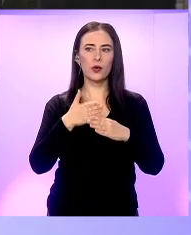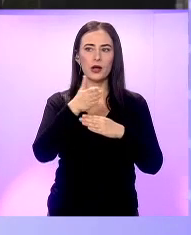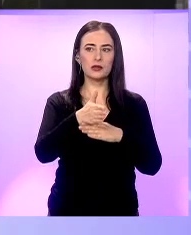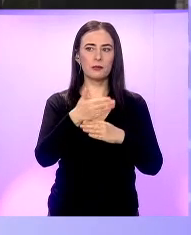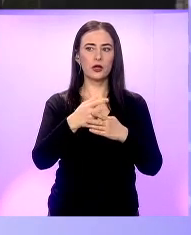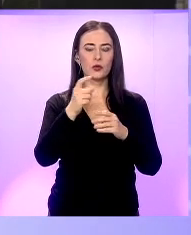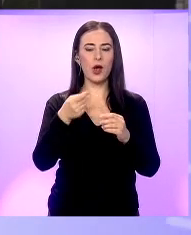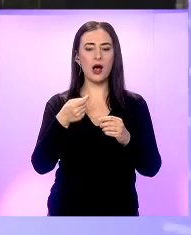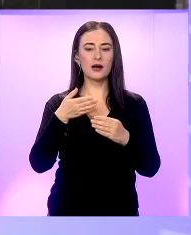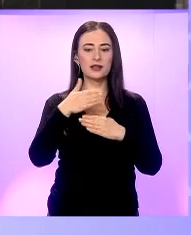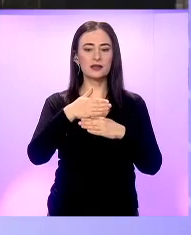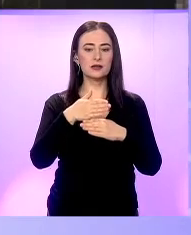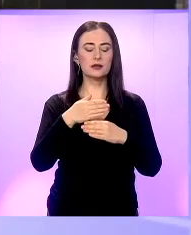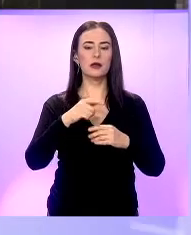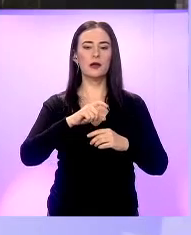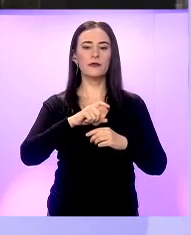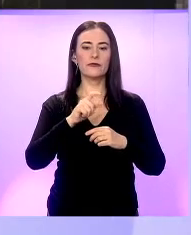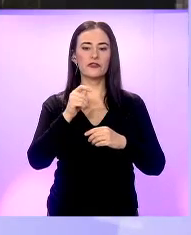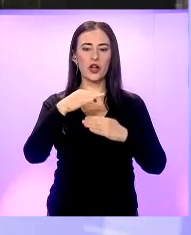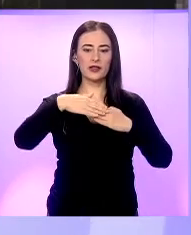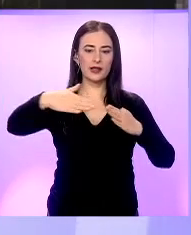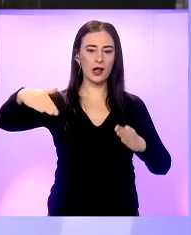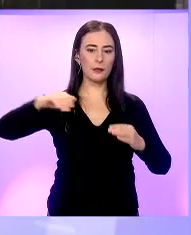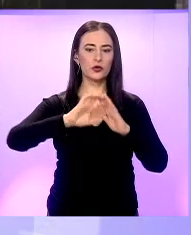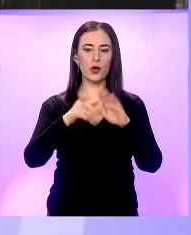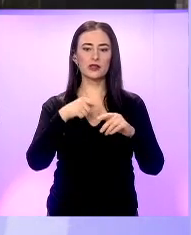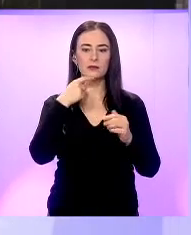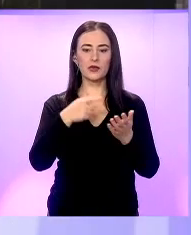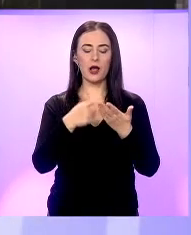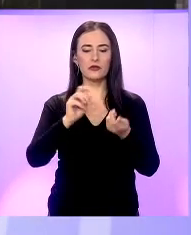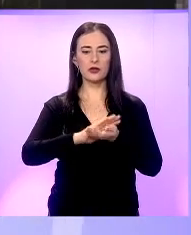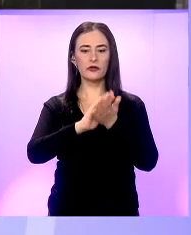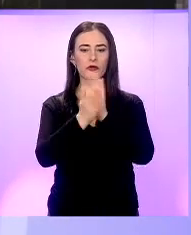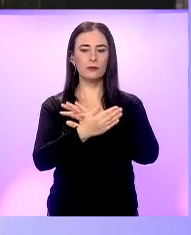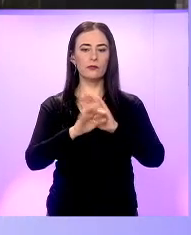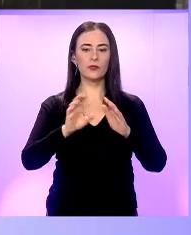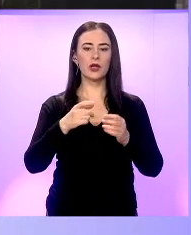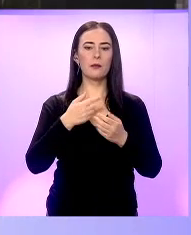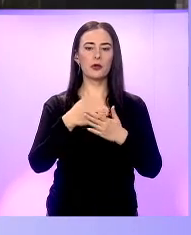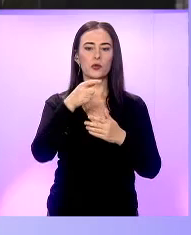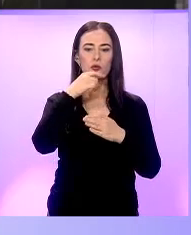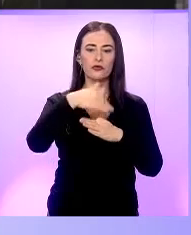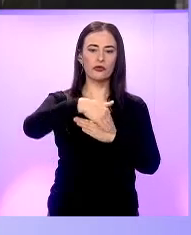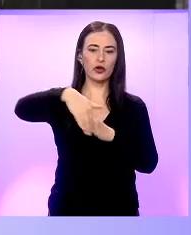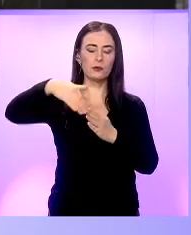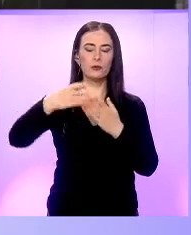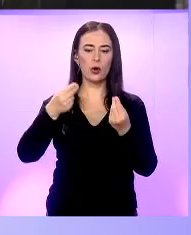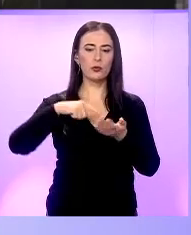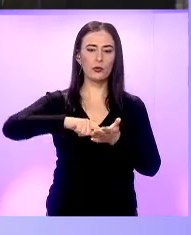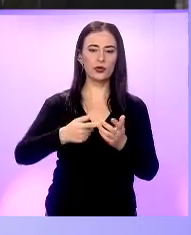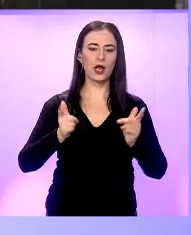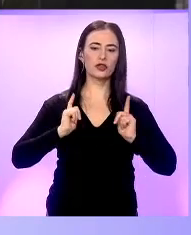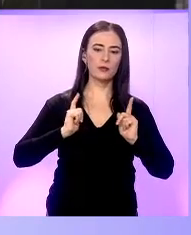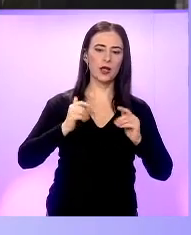a frontierei. Din această cauză se formează cozi, iar conform site-ului Poliției de Frontieră, timpii de așteptare sunt